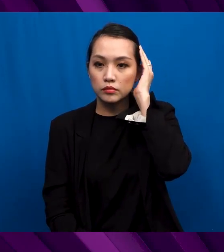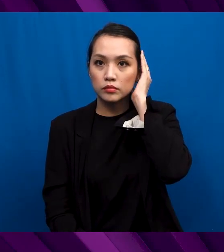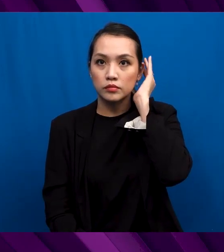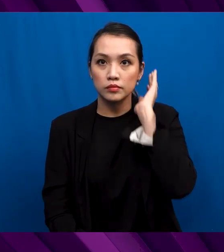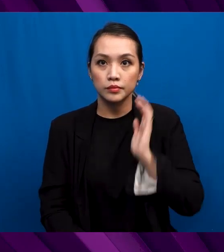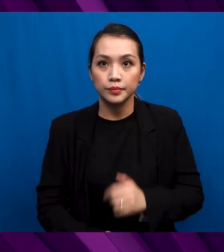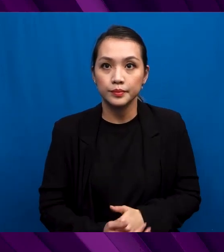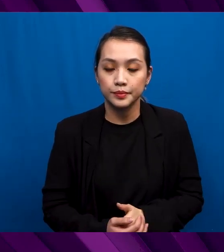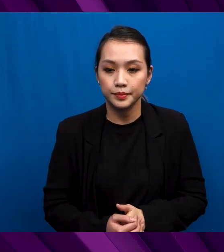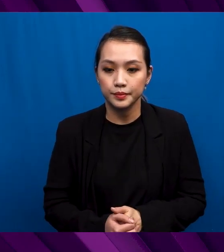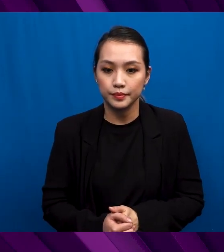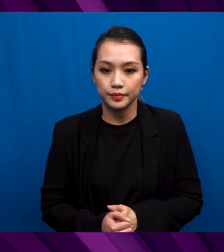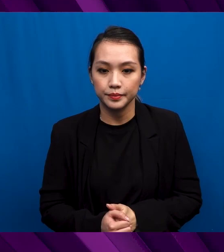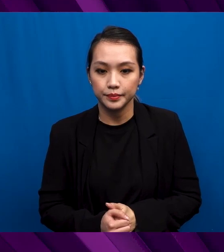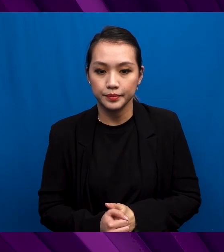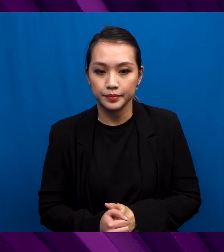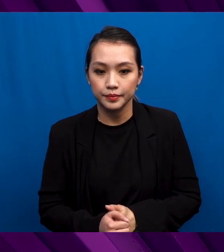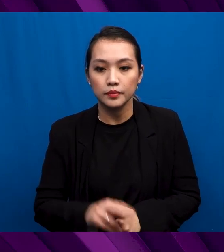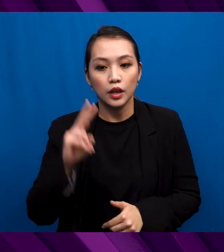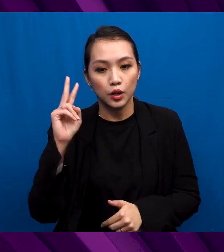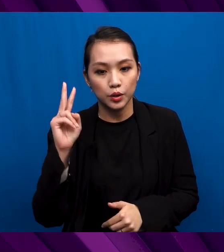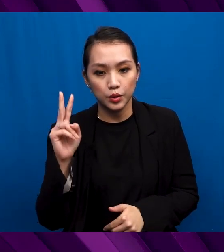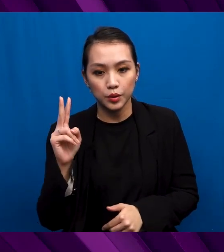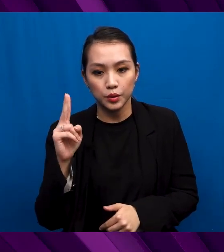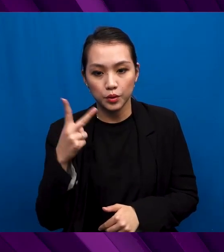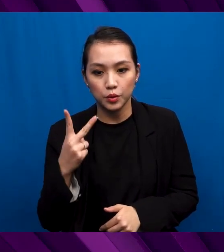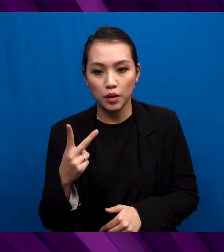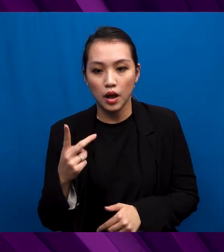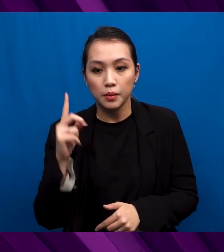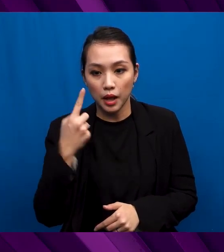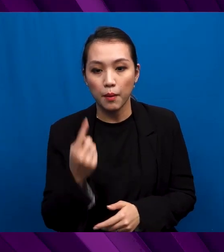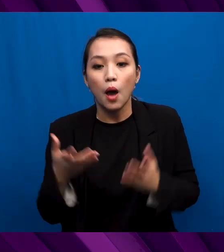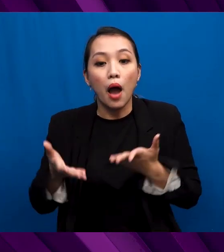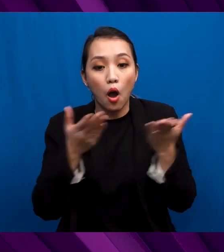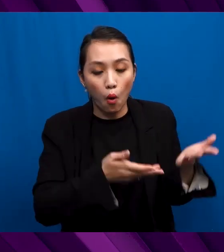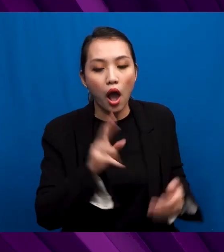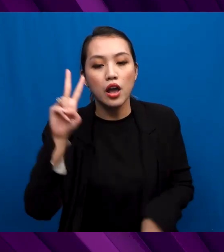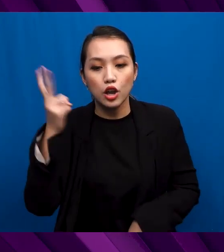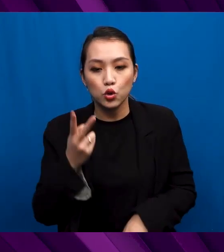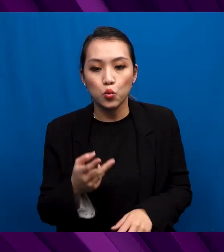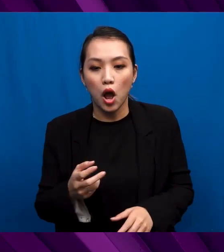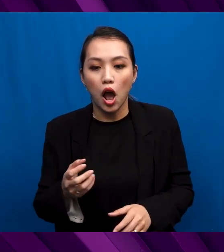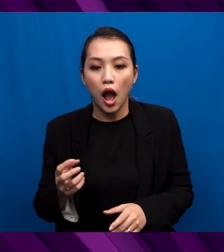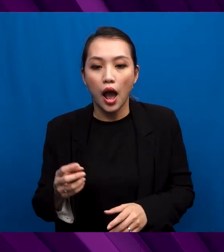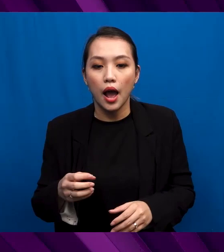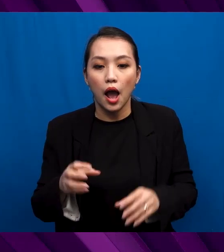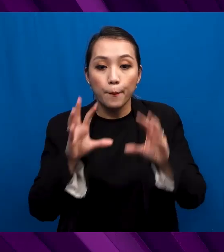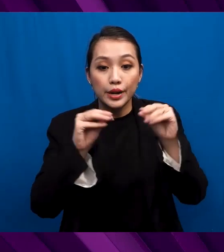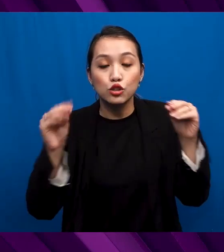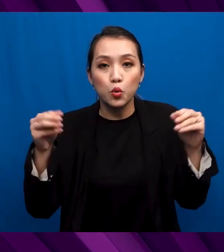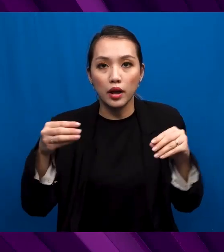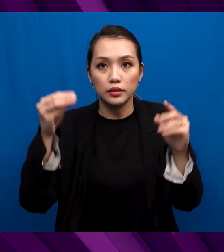berjuanglah baginya dengan tanganmu. Yang kedua, berjuanglah baginya dengan tanganmu. Yang ketiga, dan jadilah engkau penolongnya melawan